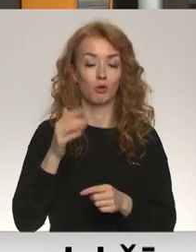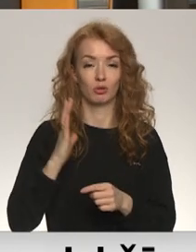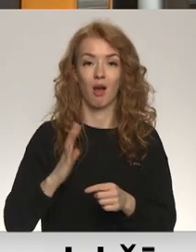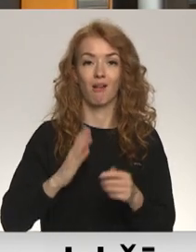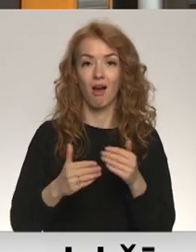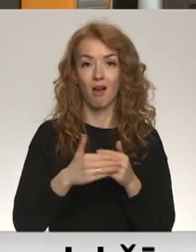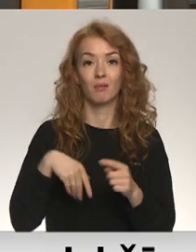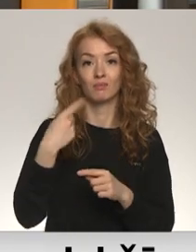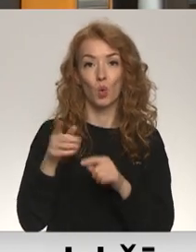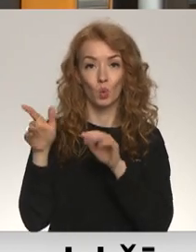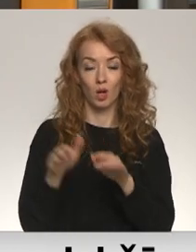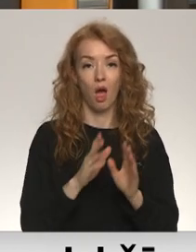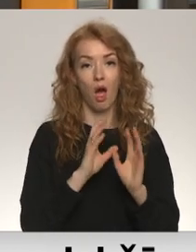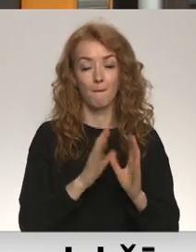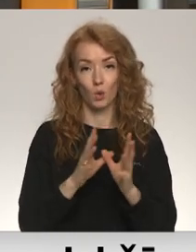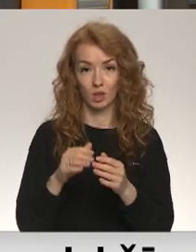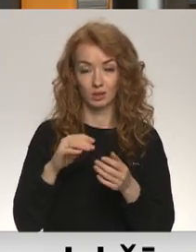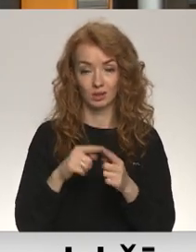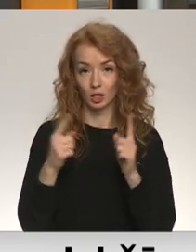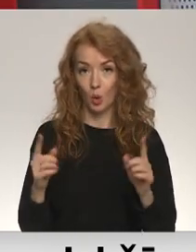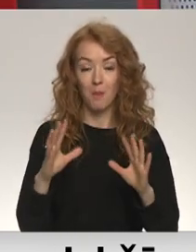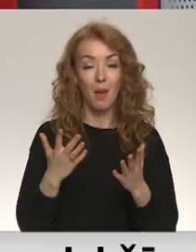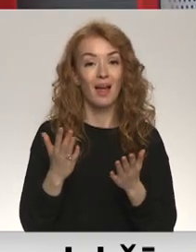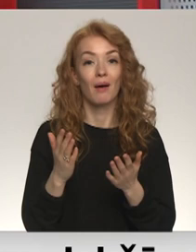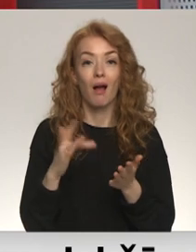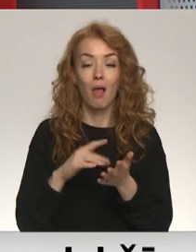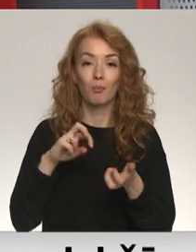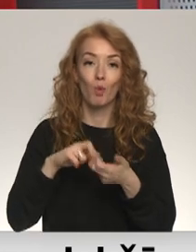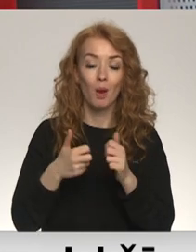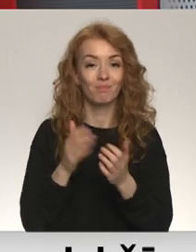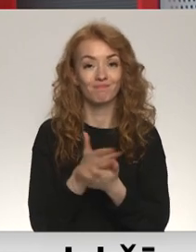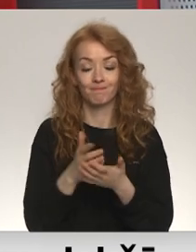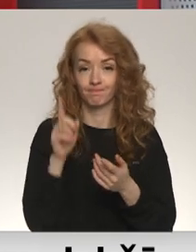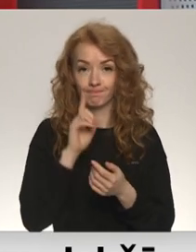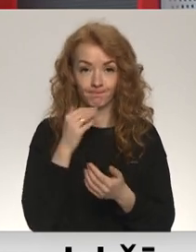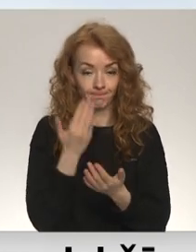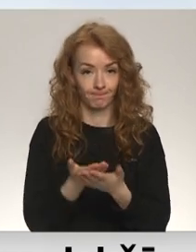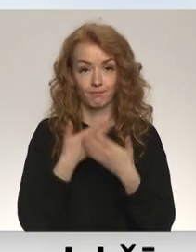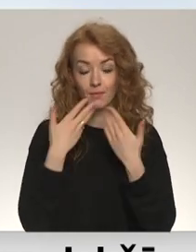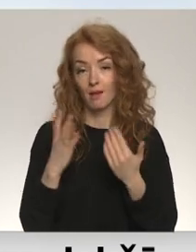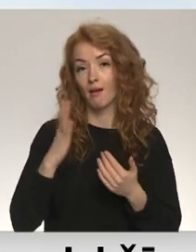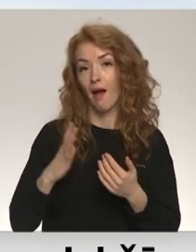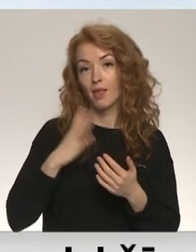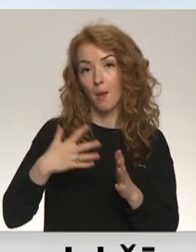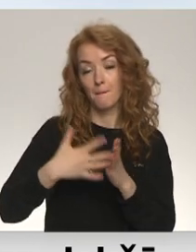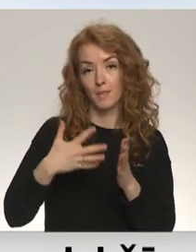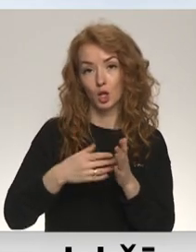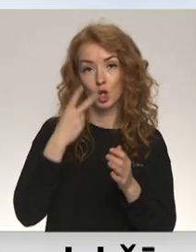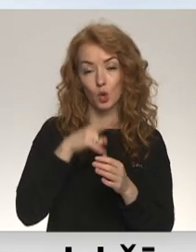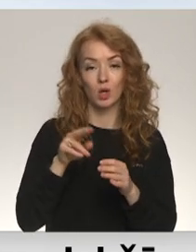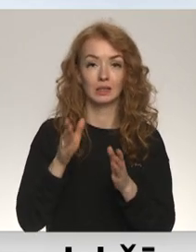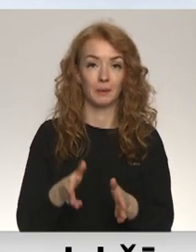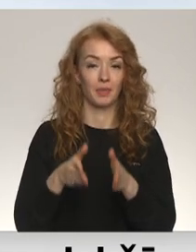jaunu apkures sezonu, bet risinājumi pagaidām nav. Tiekot gaidīti konkrēti aprēķini no pašām ārstniecības